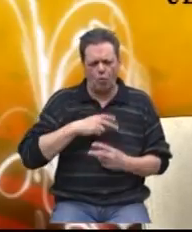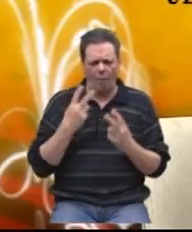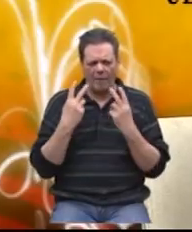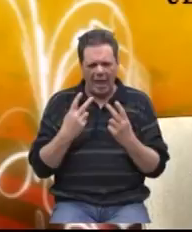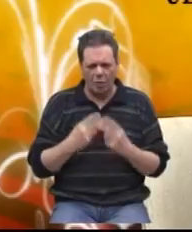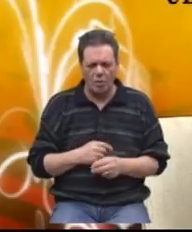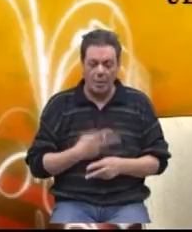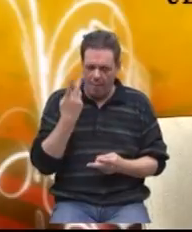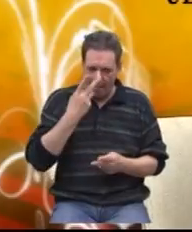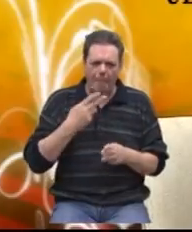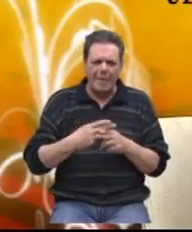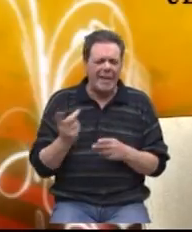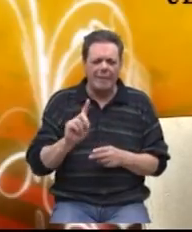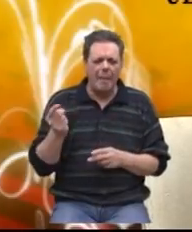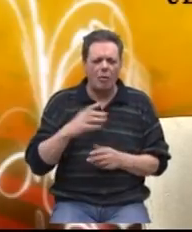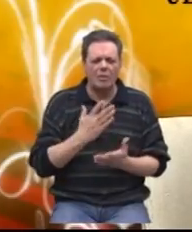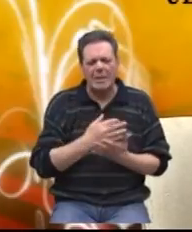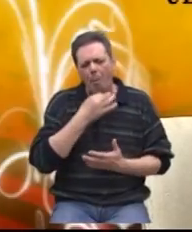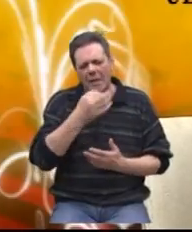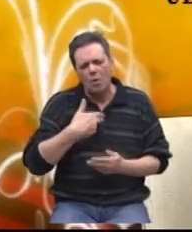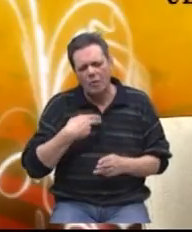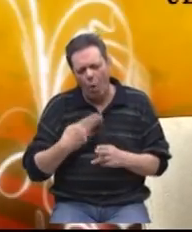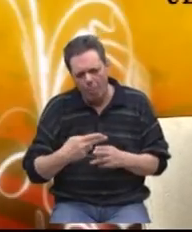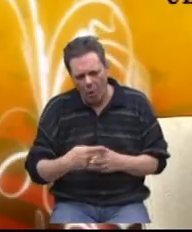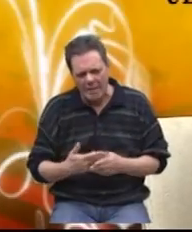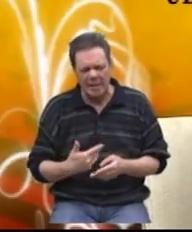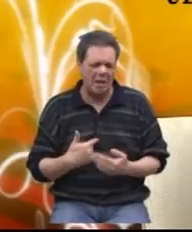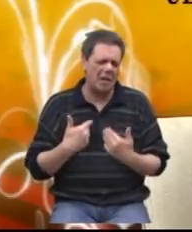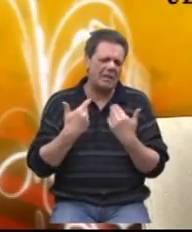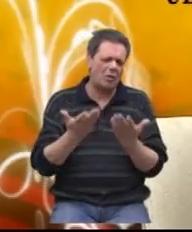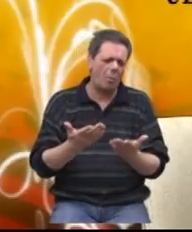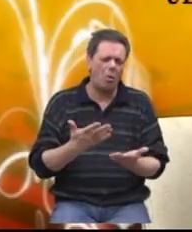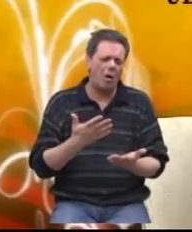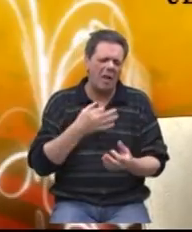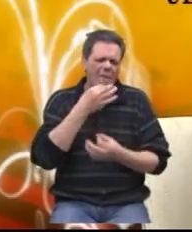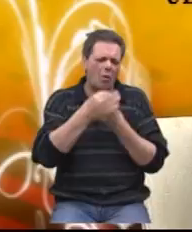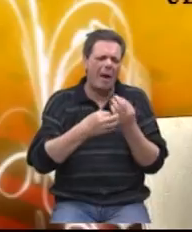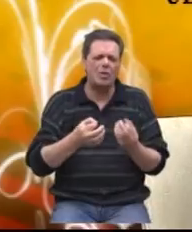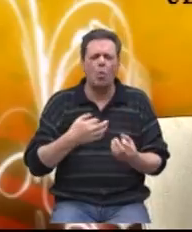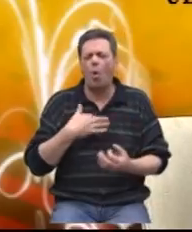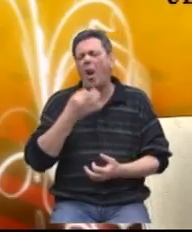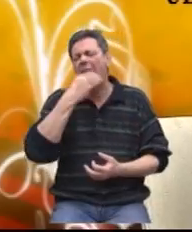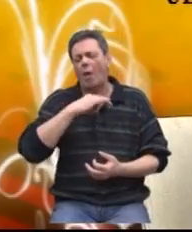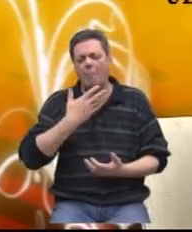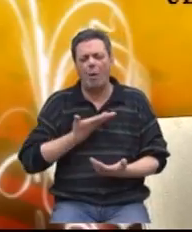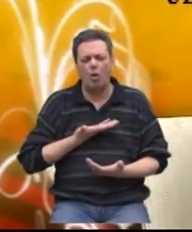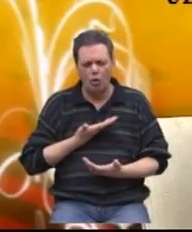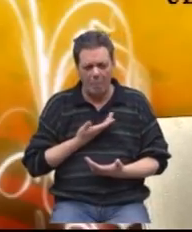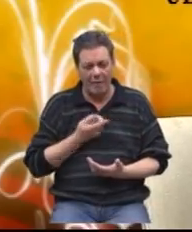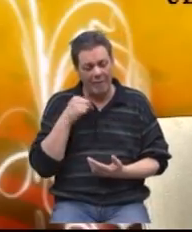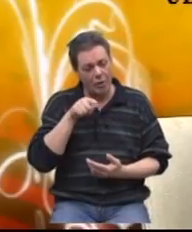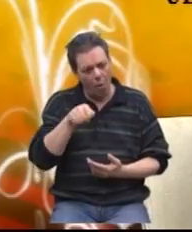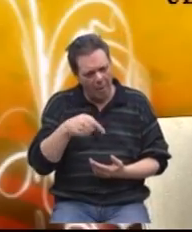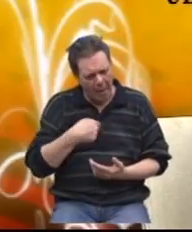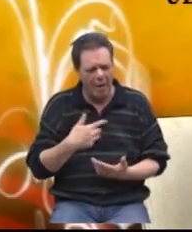Da pacijent ne dolazi samo pitati o svojoj bolesti i dobiti neku konkretnu informaciju o svom lijeku koji će primati, već da se on tu nama